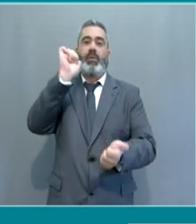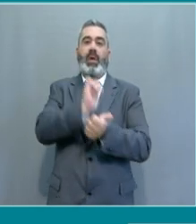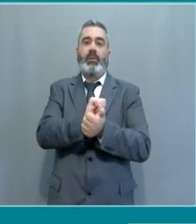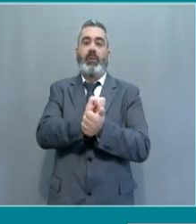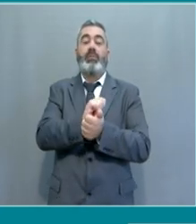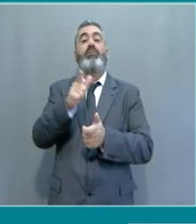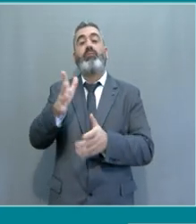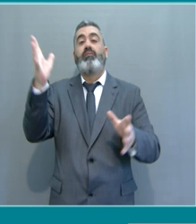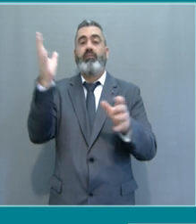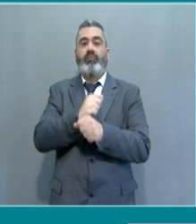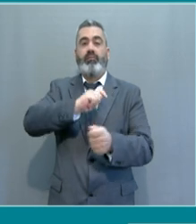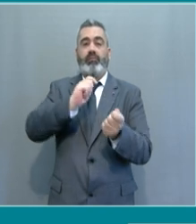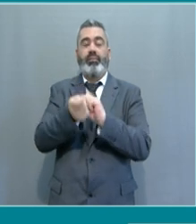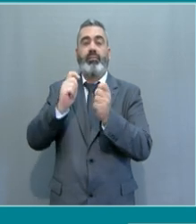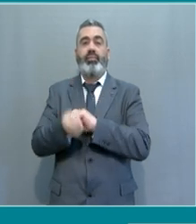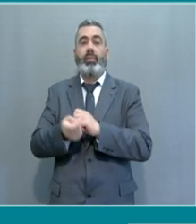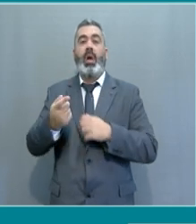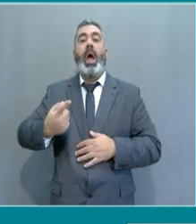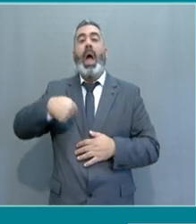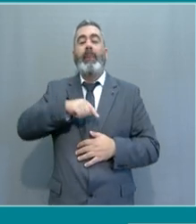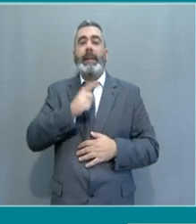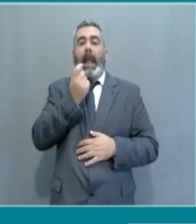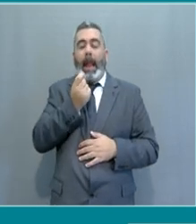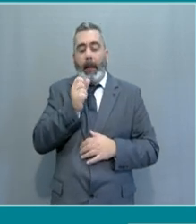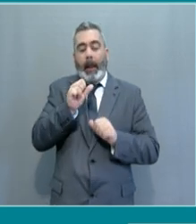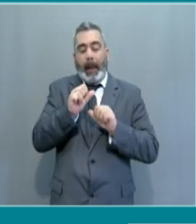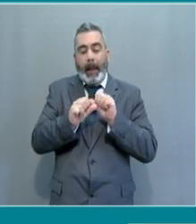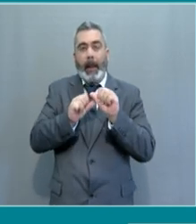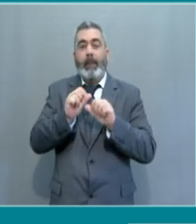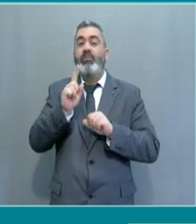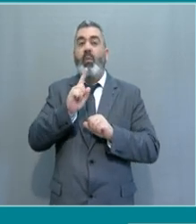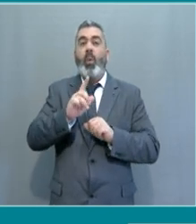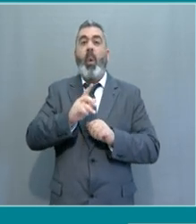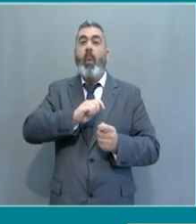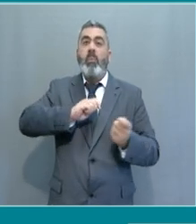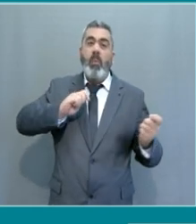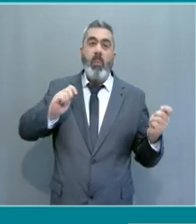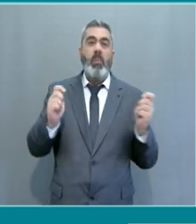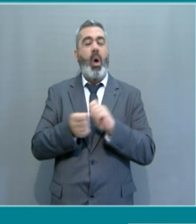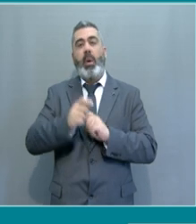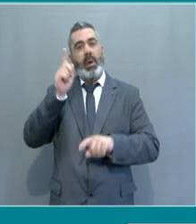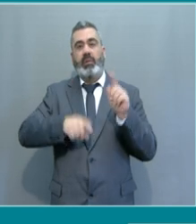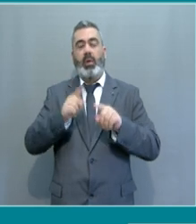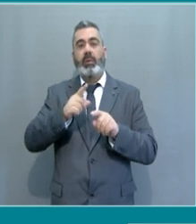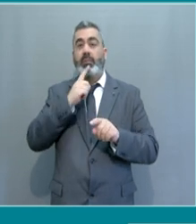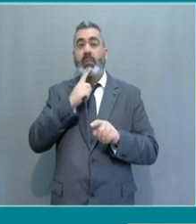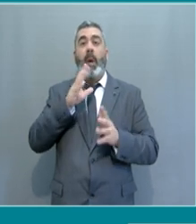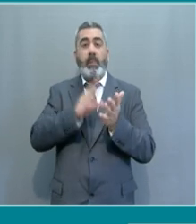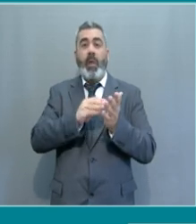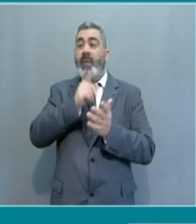τους. Δεν μπορούμε να αλλάζουμε μόνο με μικρά βήματα. Χρειάζονται και κάποια μεγάλα βήματα. Και το έργο αυτό νομίζω είναι μια απόδειξη αυτής